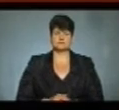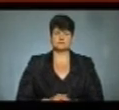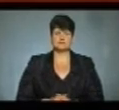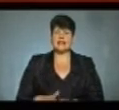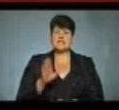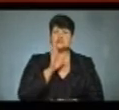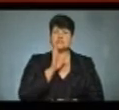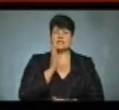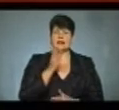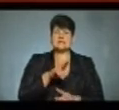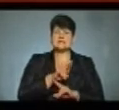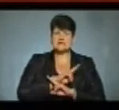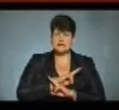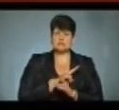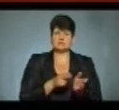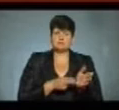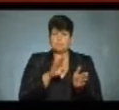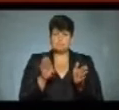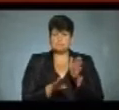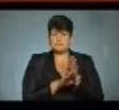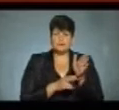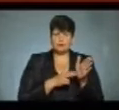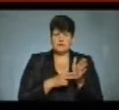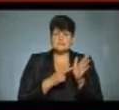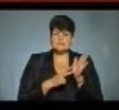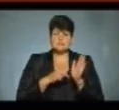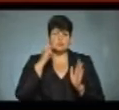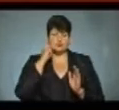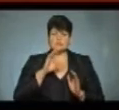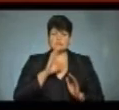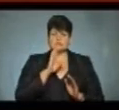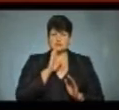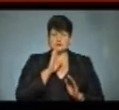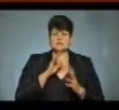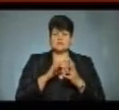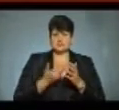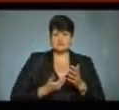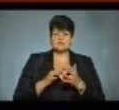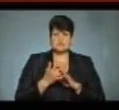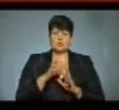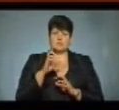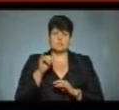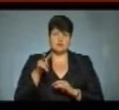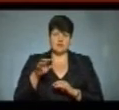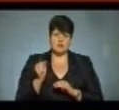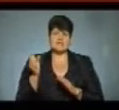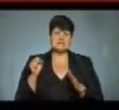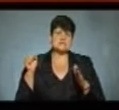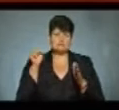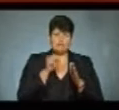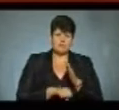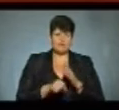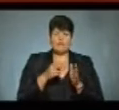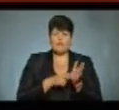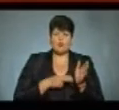Жінка, яка загинула під колесами потяга, 71-річна жителька села Біла. Її збив вантажний поїзд. Про це повідомив речник Нацполіції